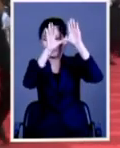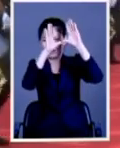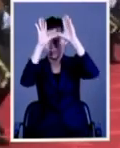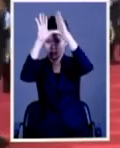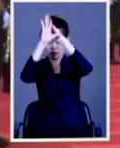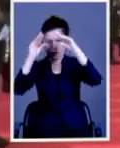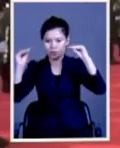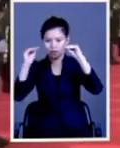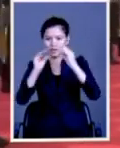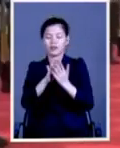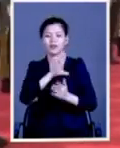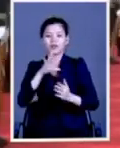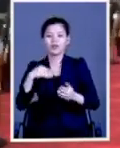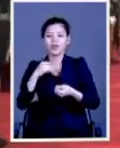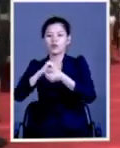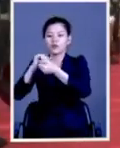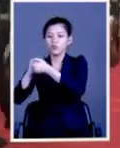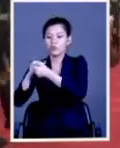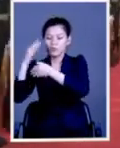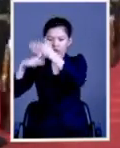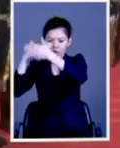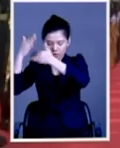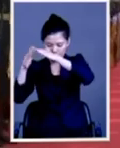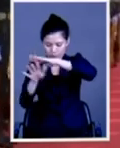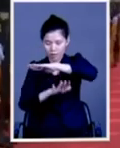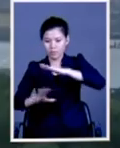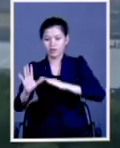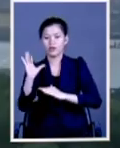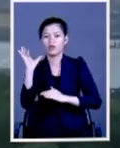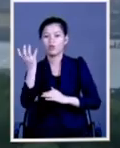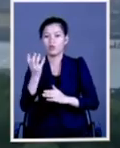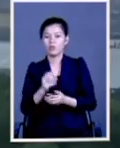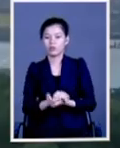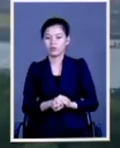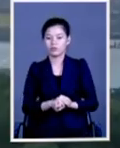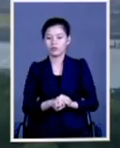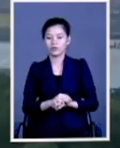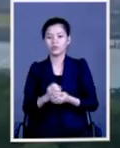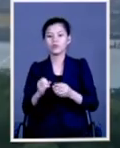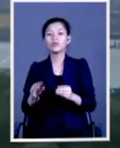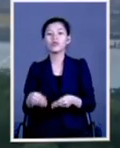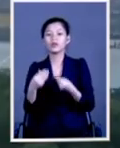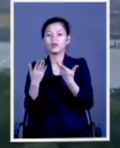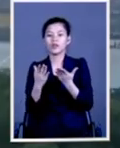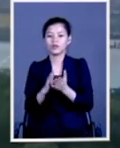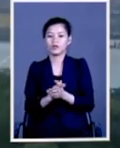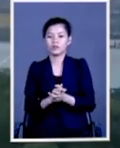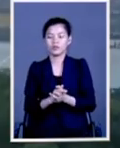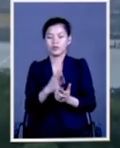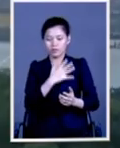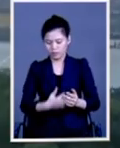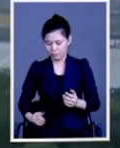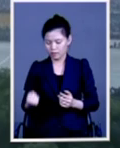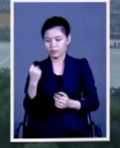ตรภาพและการร่วมมือเพื่อการพัฒนาในภาคพื้นและในโลก ขออวยพรให้สหายจงมีพลานามัยส